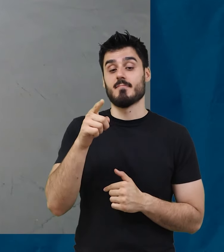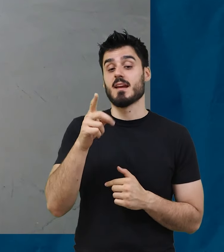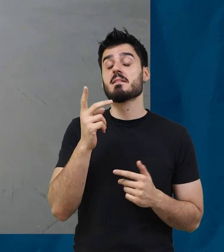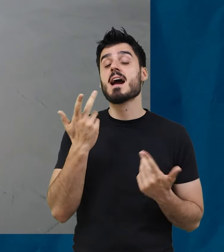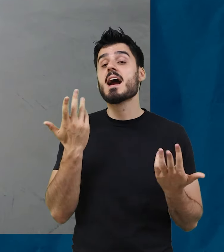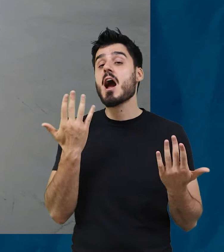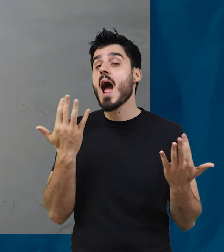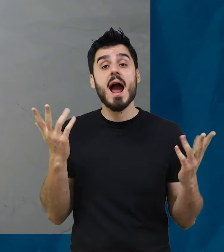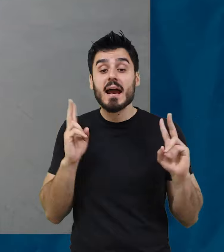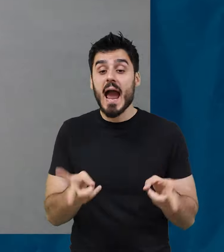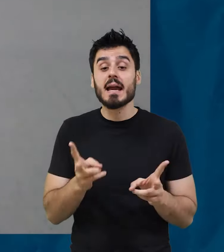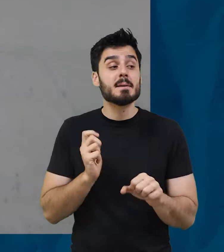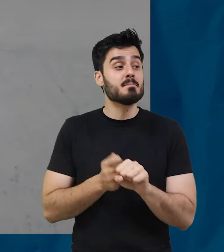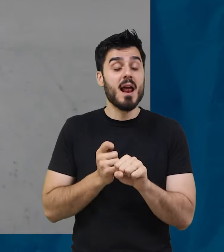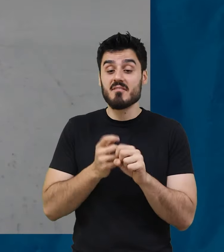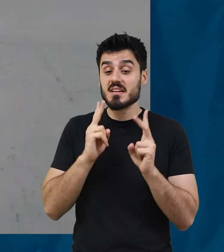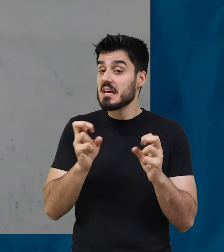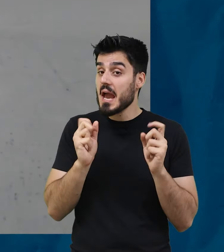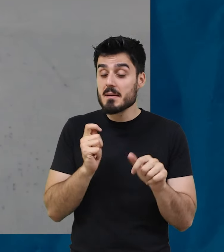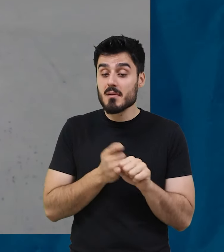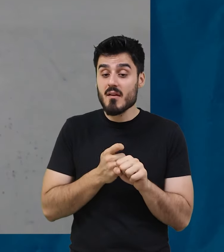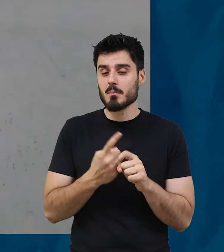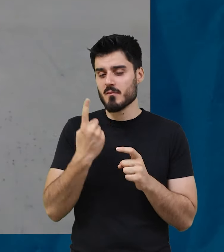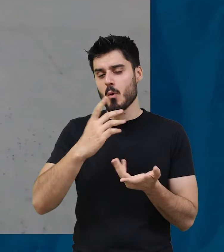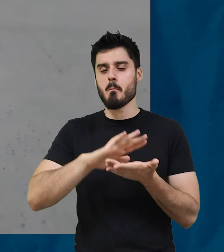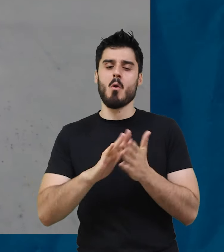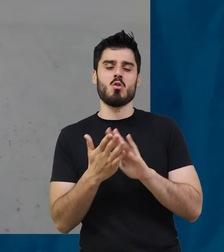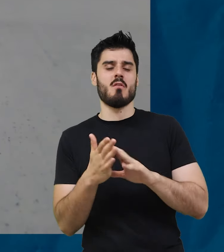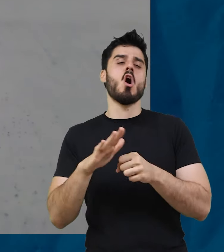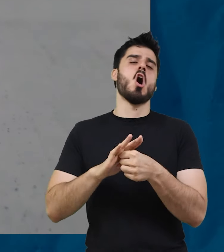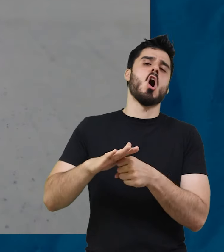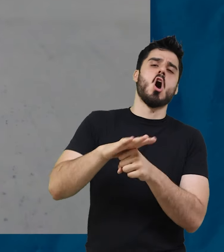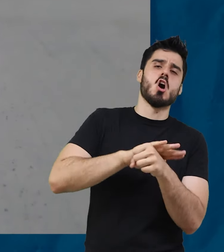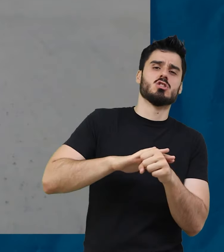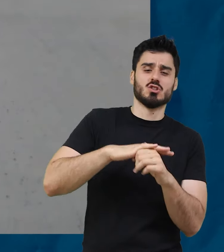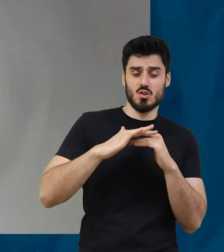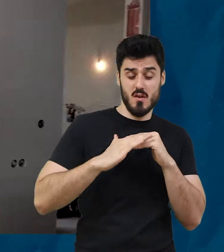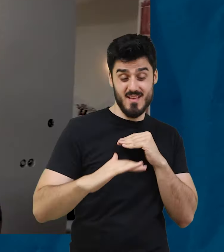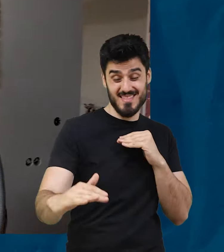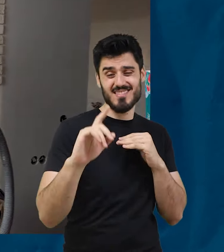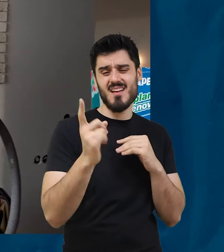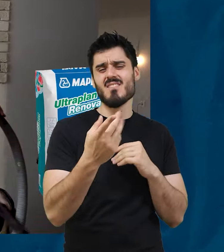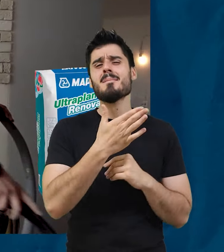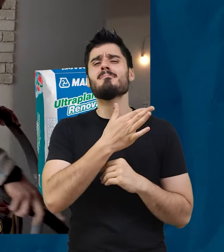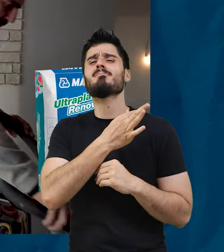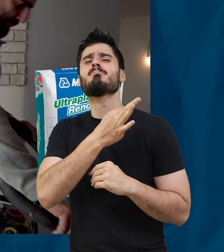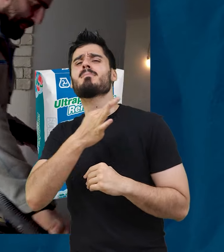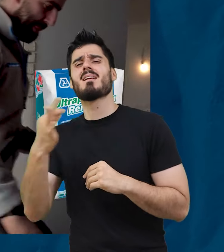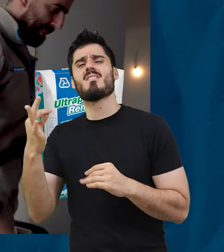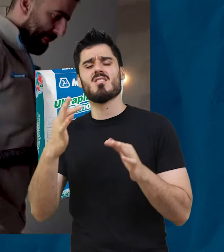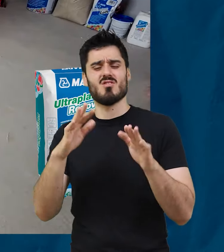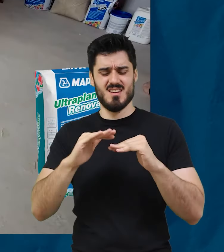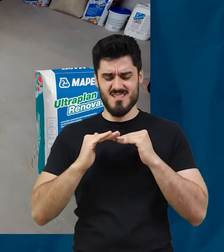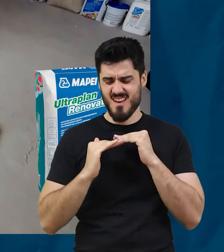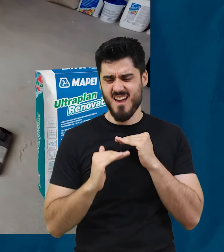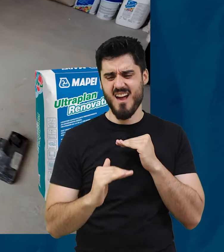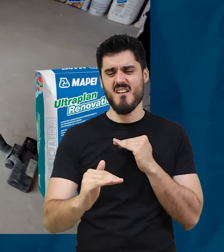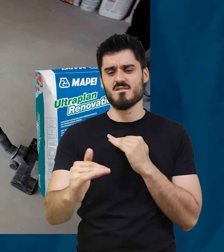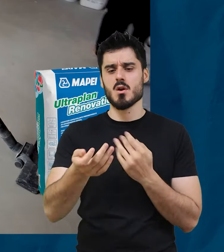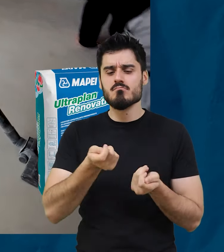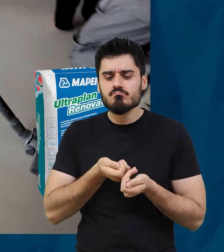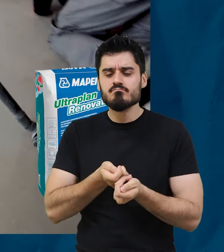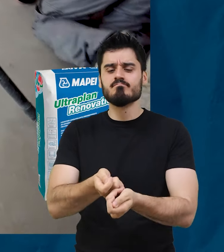включва няколко етапа. Започвайки от подготовката на основата, която трябва да е перфектно равна. Това постигаме с